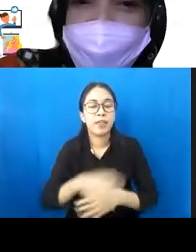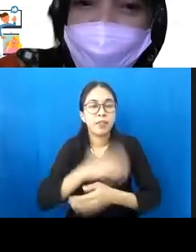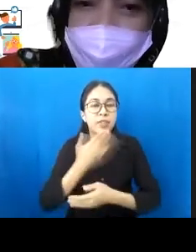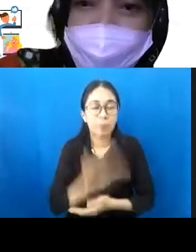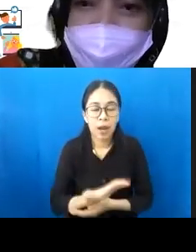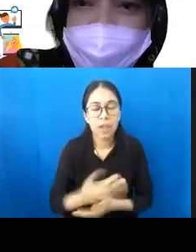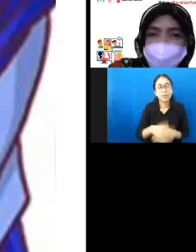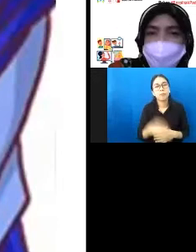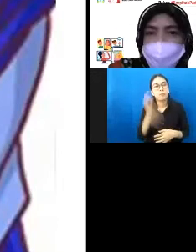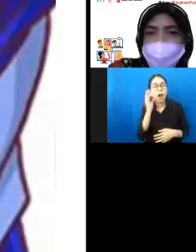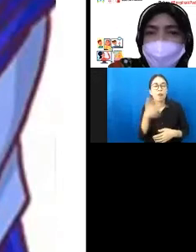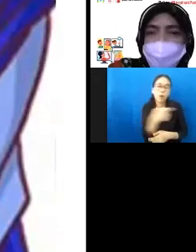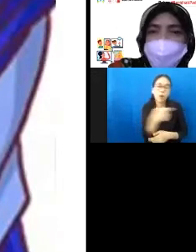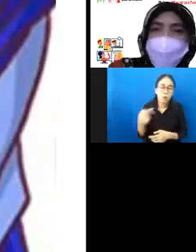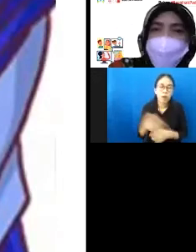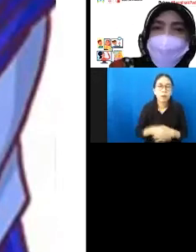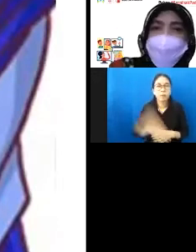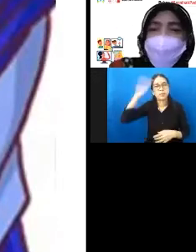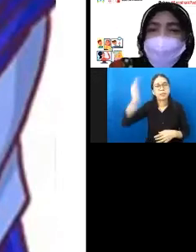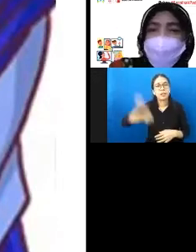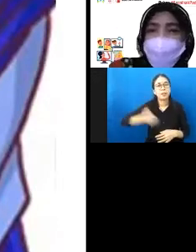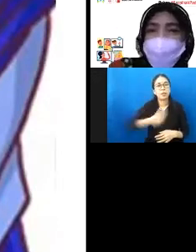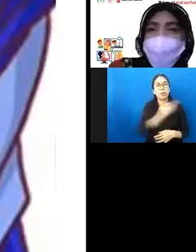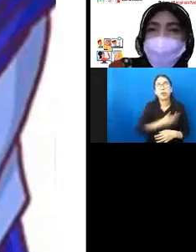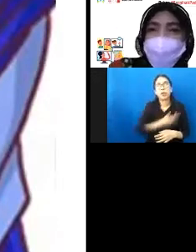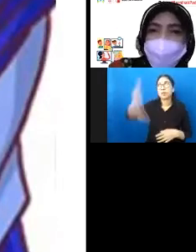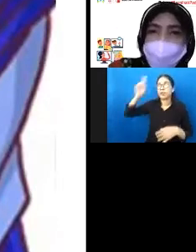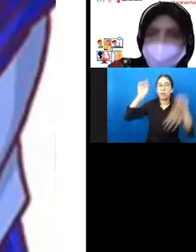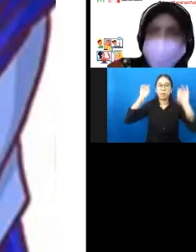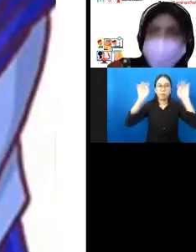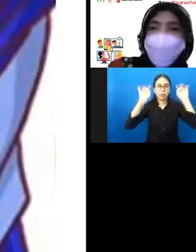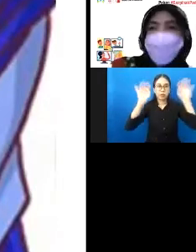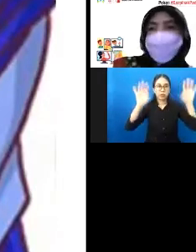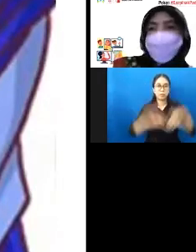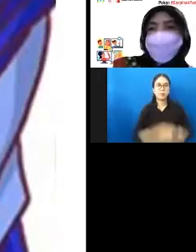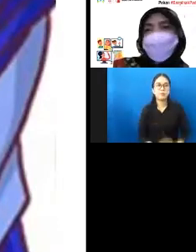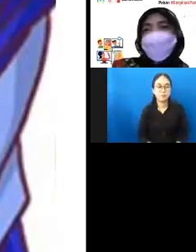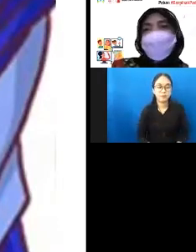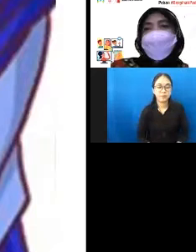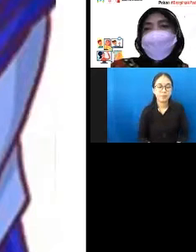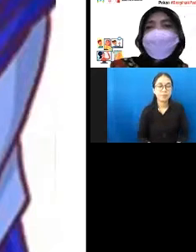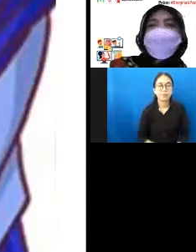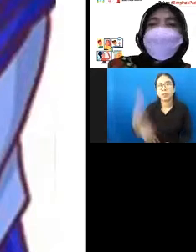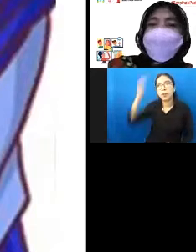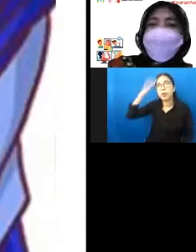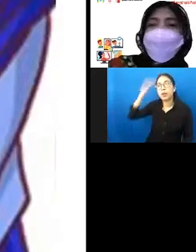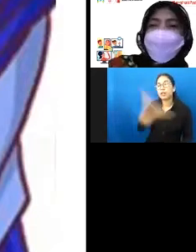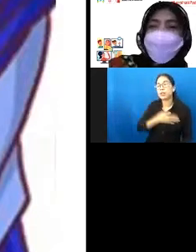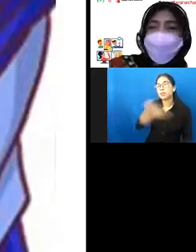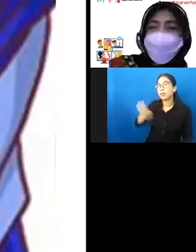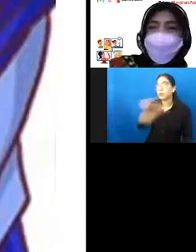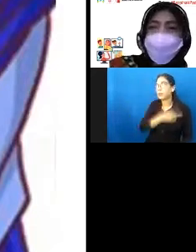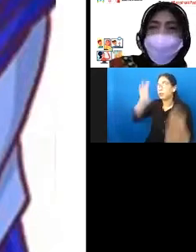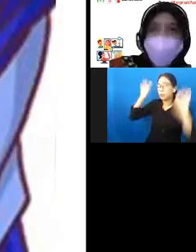segala kekurangannya. Assalamualaikum warahmatullahi wabarakatuh. Waalaikumsalam warahmatullahi